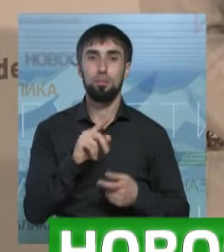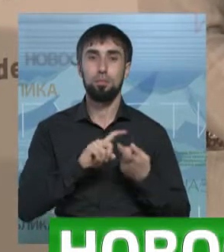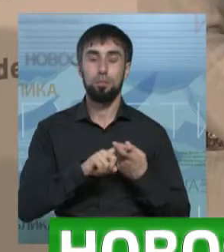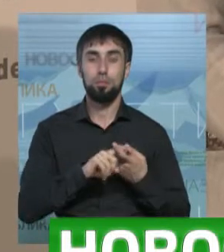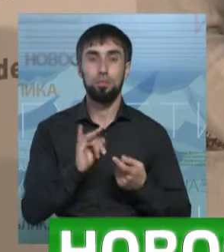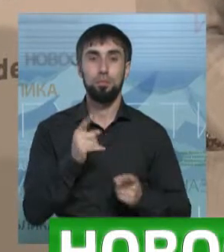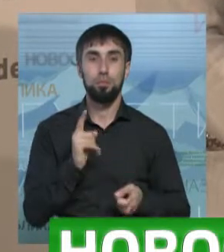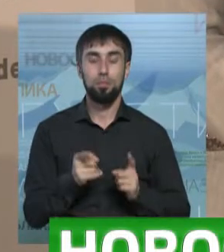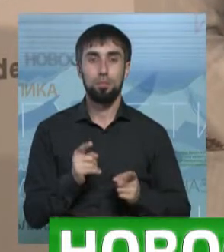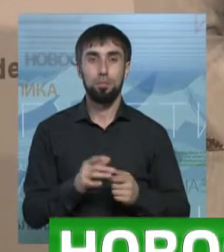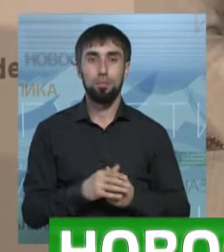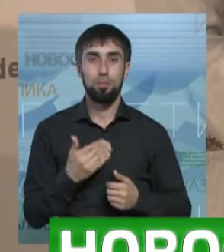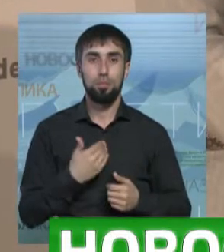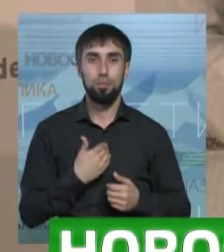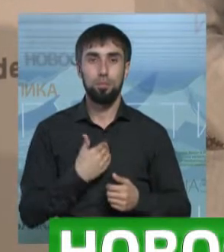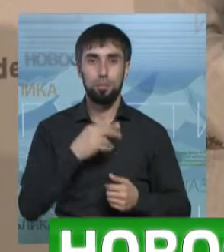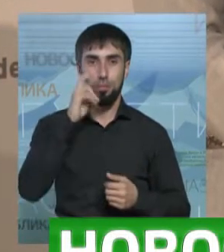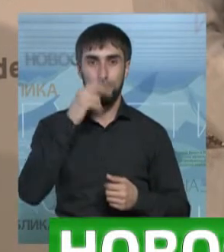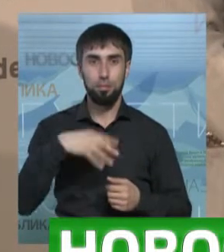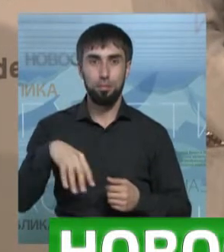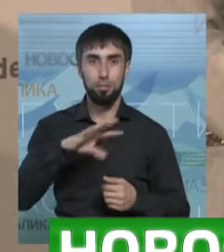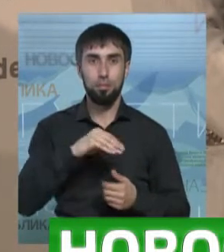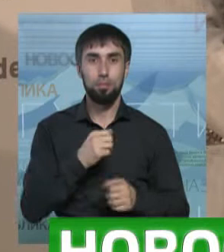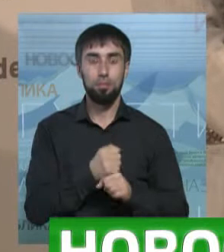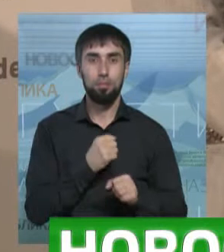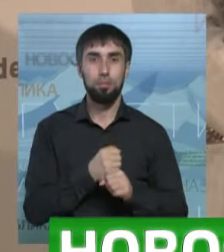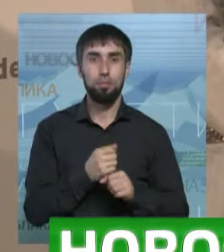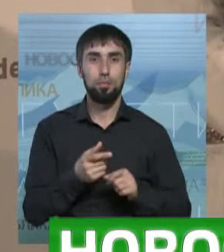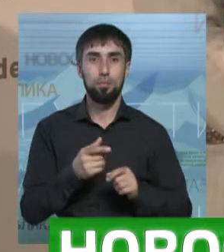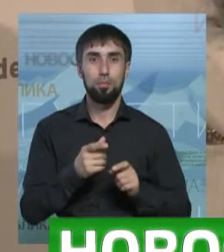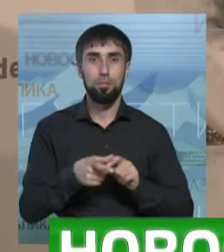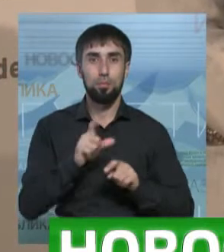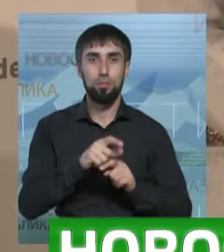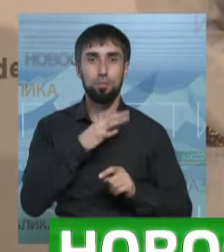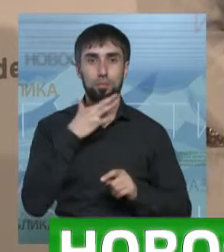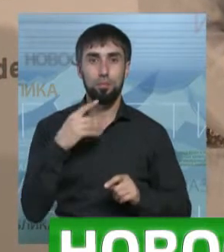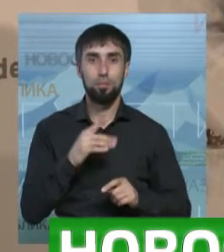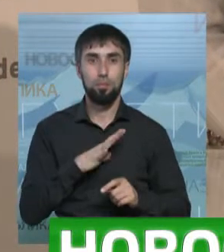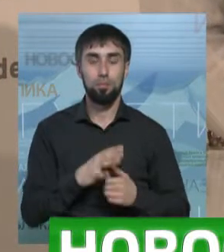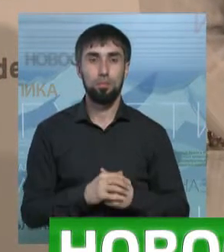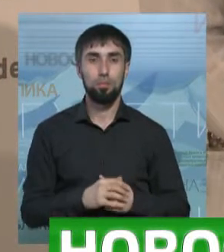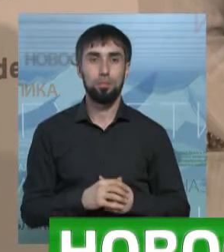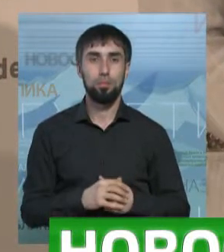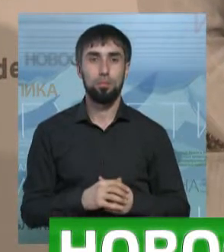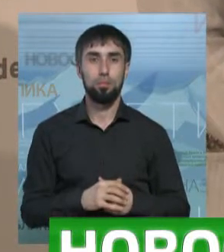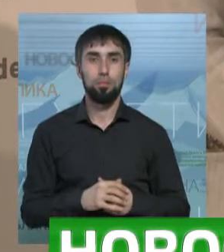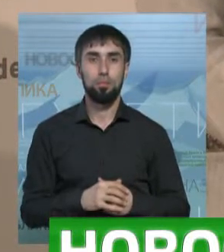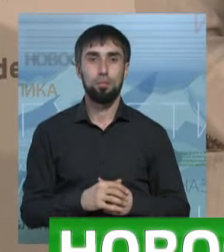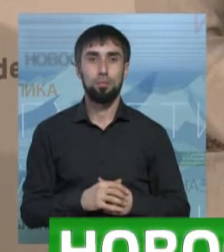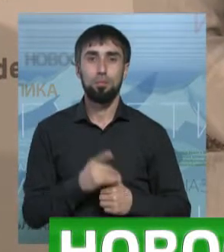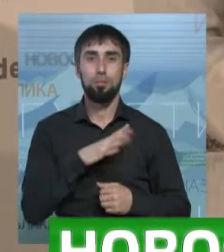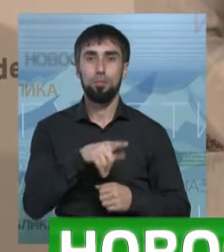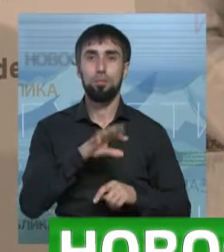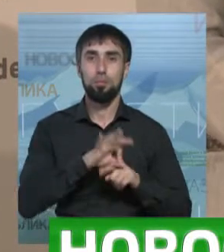действительно, в нашей стране делается очень многое для того, чтобы нивелировать эту угрозу,